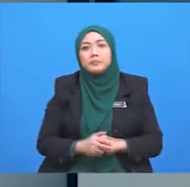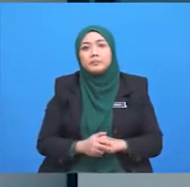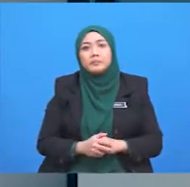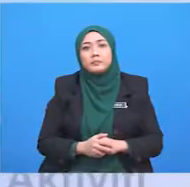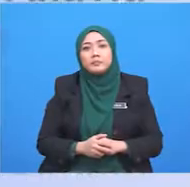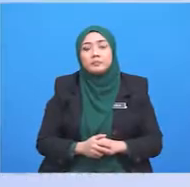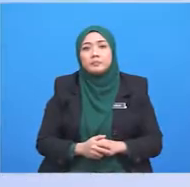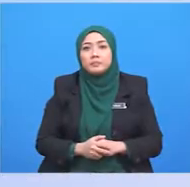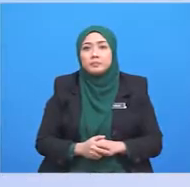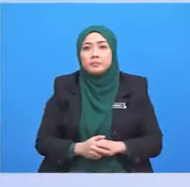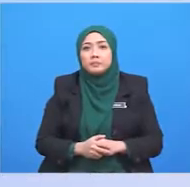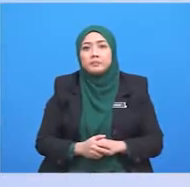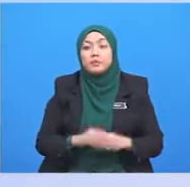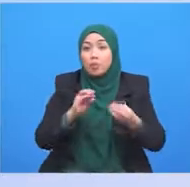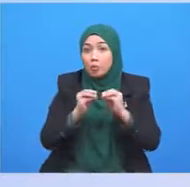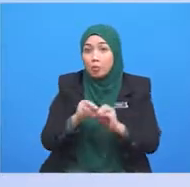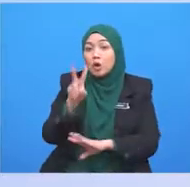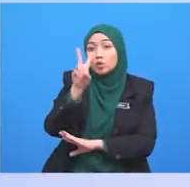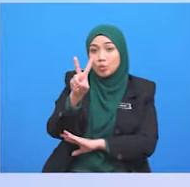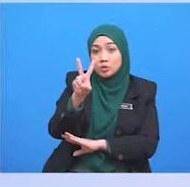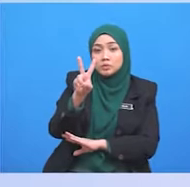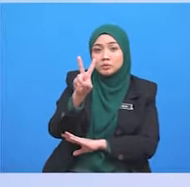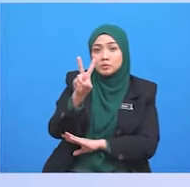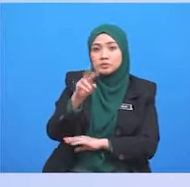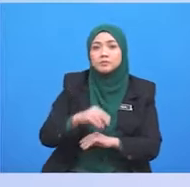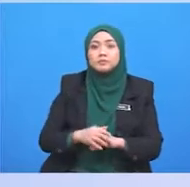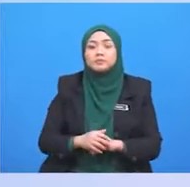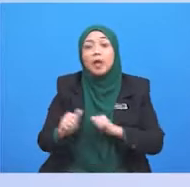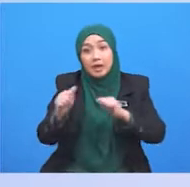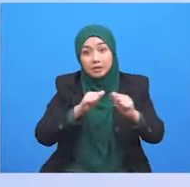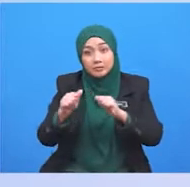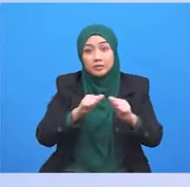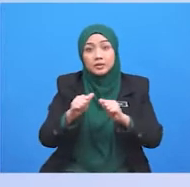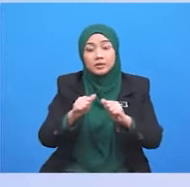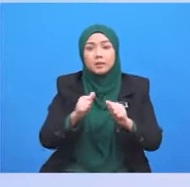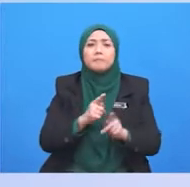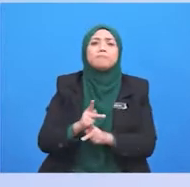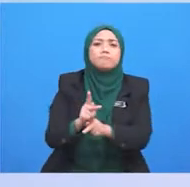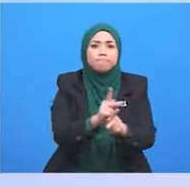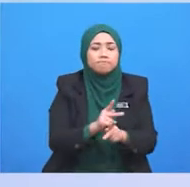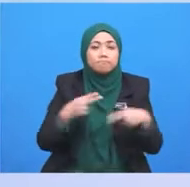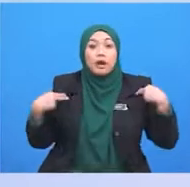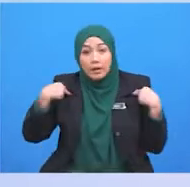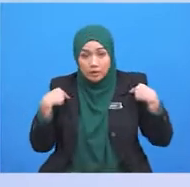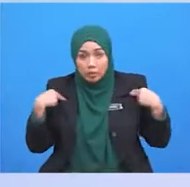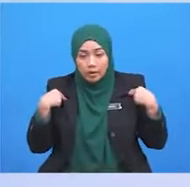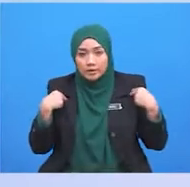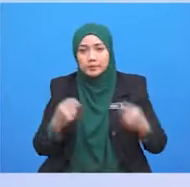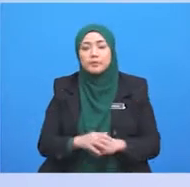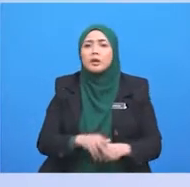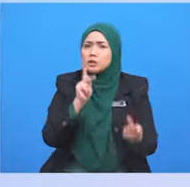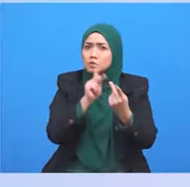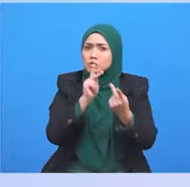buah-buahan. Kesan kedua kejadian empat musim ialah aktiviti penternakan. Aktiviti penternakan